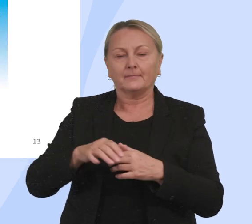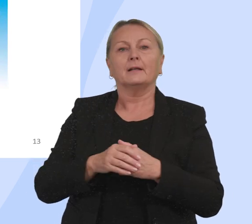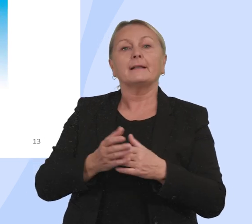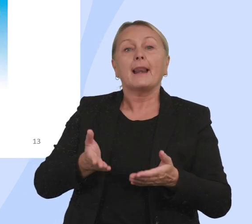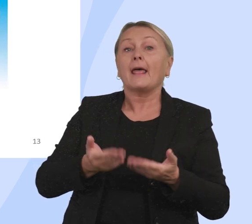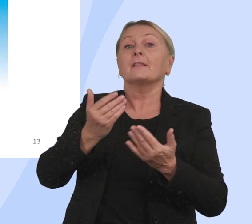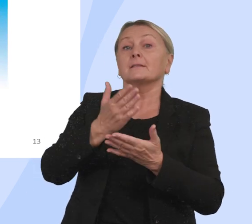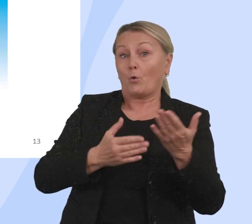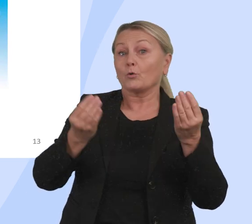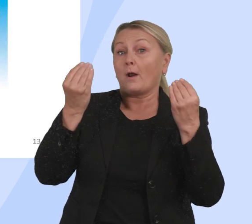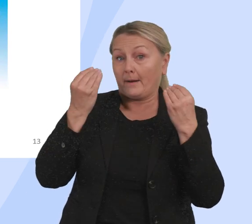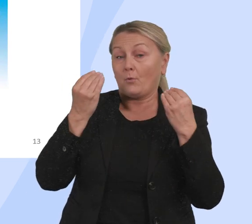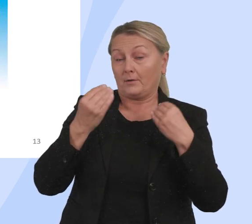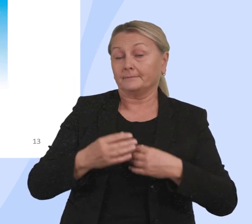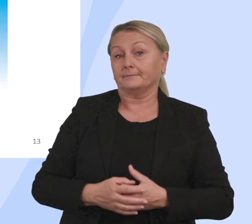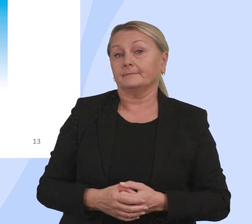hvordan man gør.